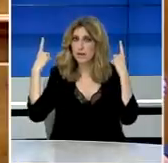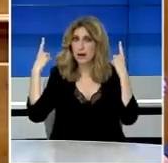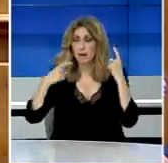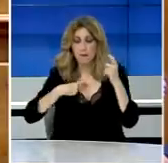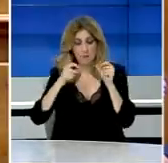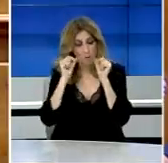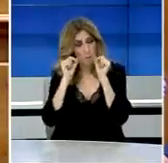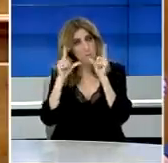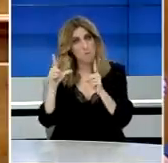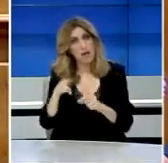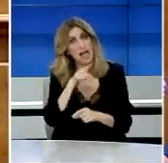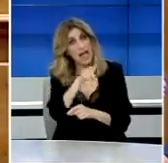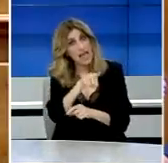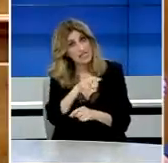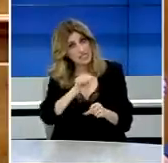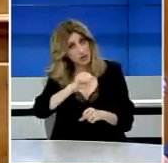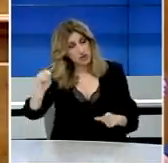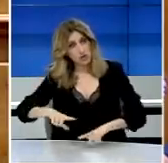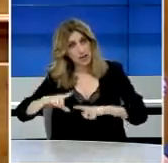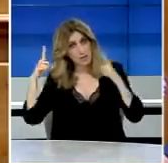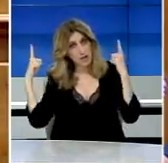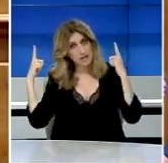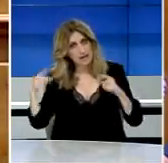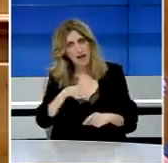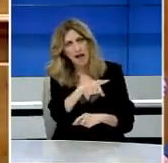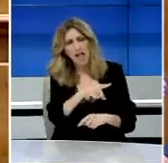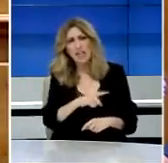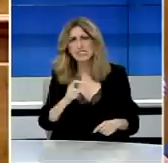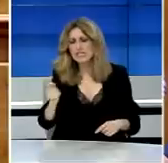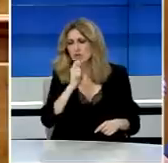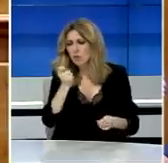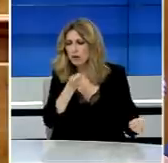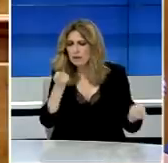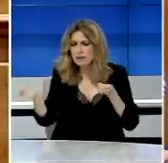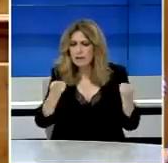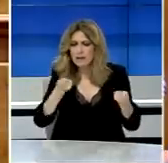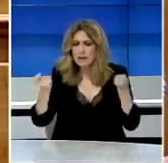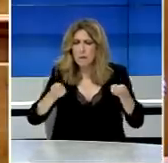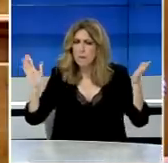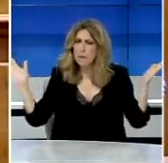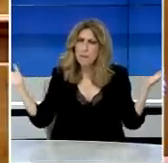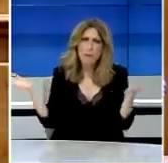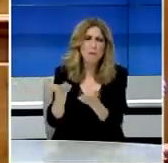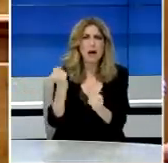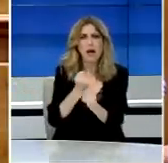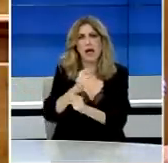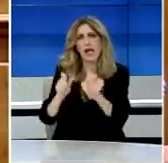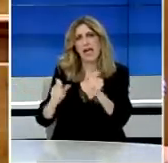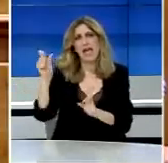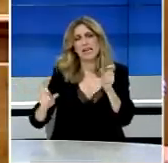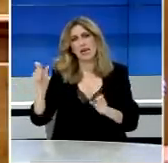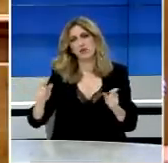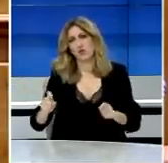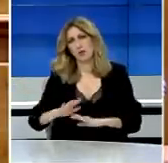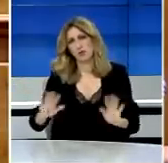επιχειρείτε διαρκώς μια ακραία πολιτική εις βάρος των συμφερόντων της εργασίας? Ξέρετε, είναι